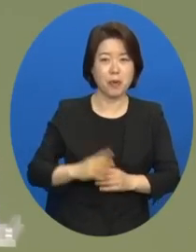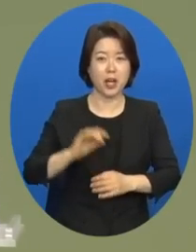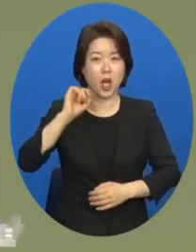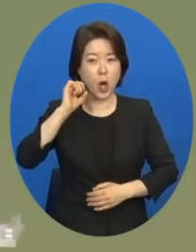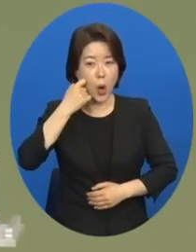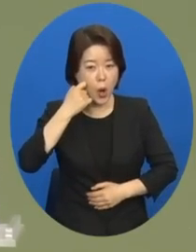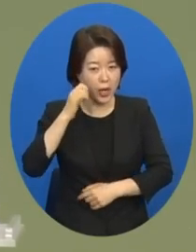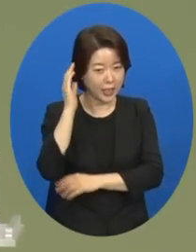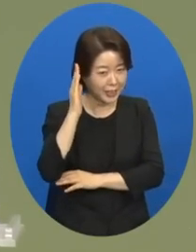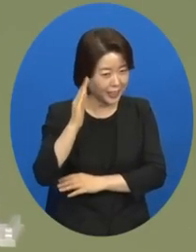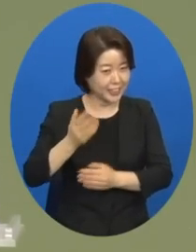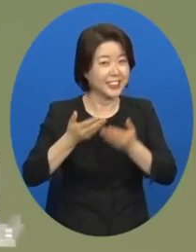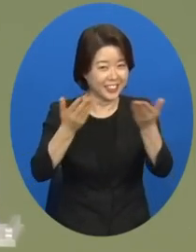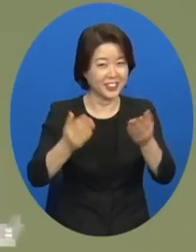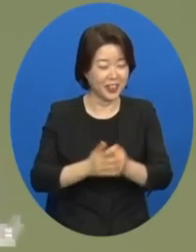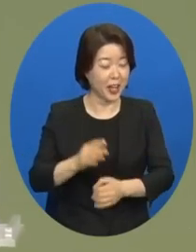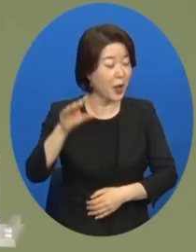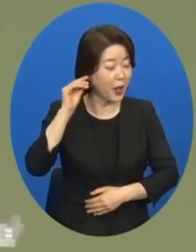좀 들어보세요네